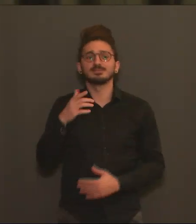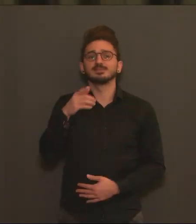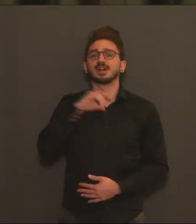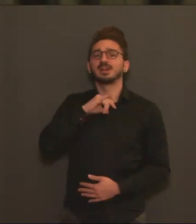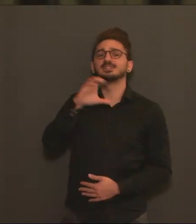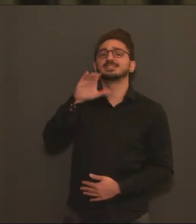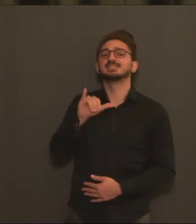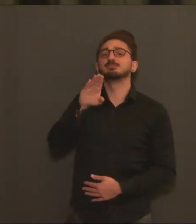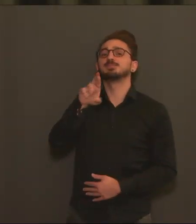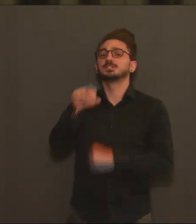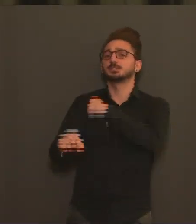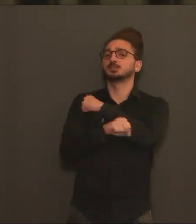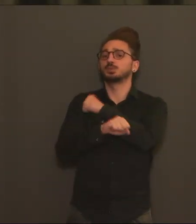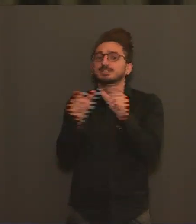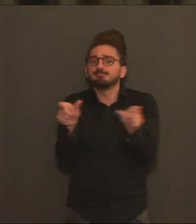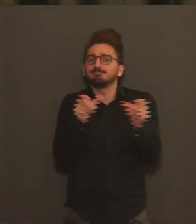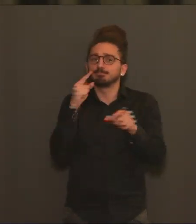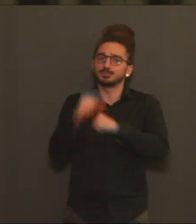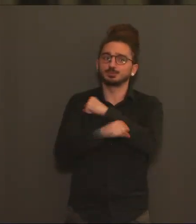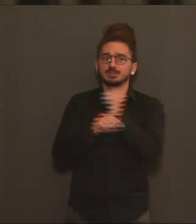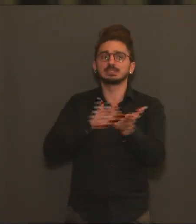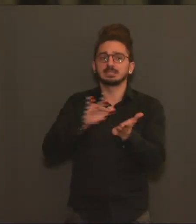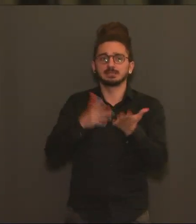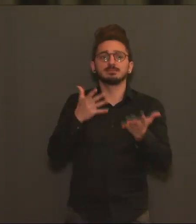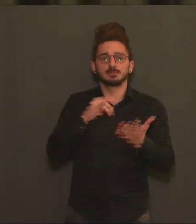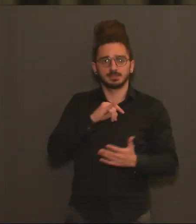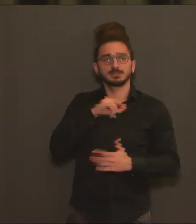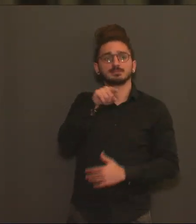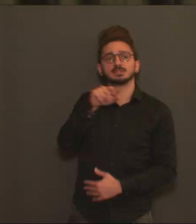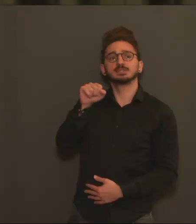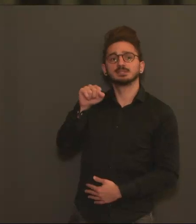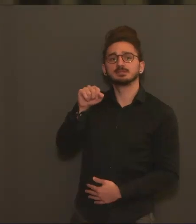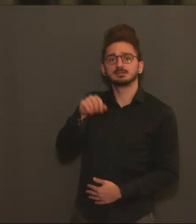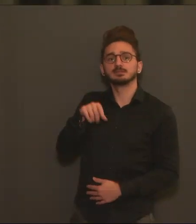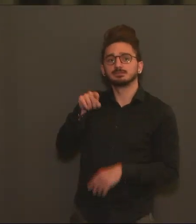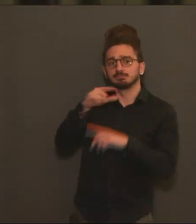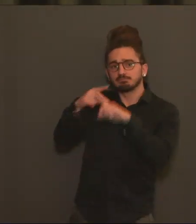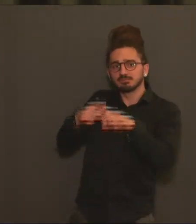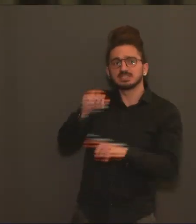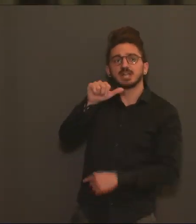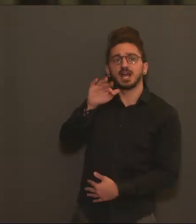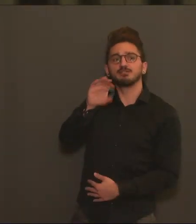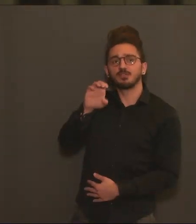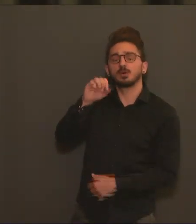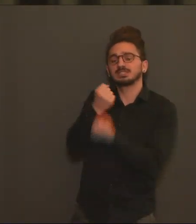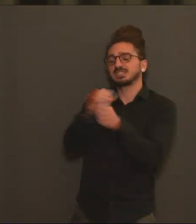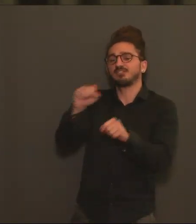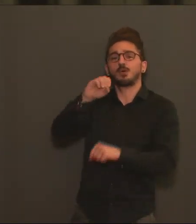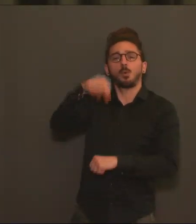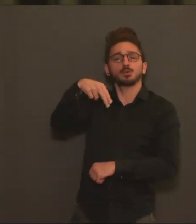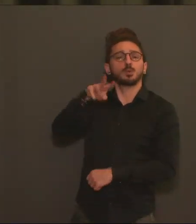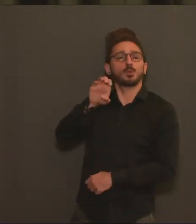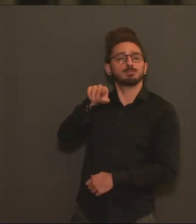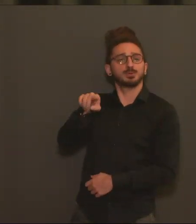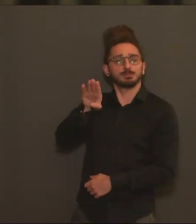pour reconnaître une éventuelle fausse invitation. Premier point, l'invitation est-elle inattendue ? Donc, si vous avez déjà